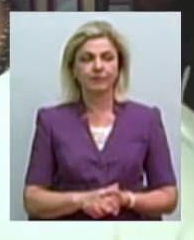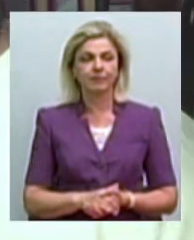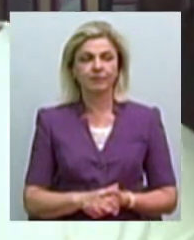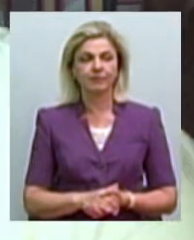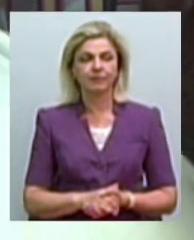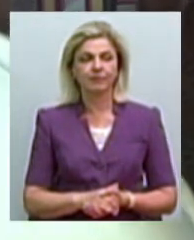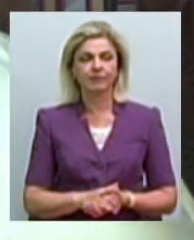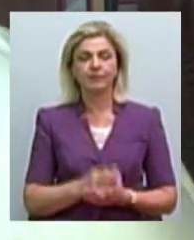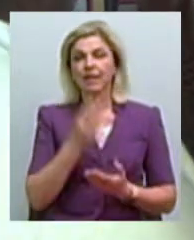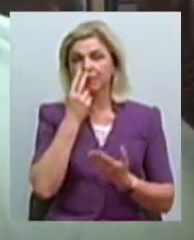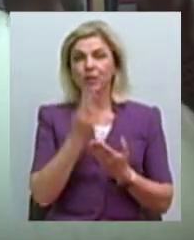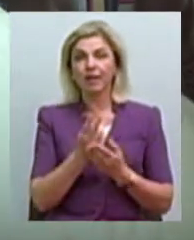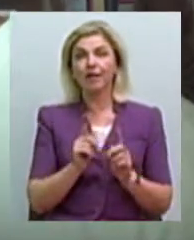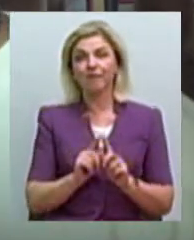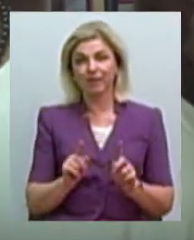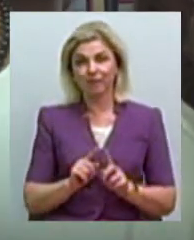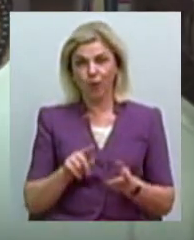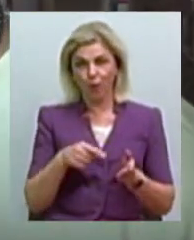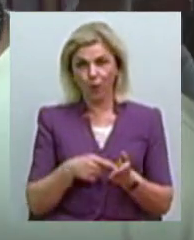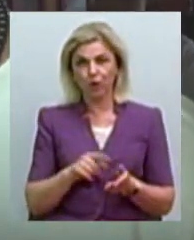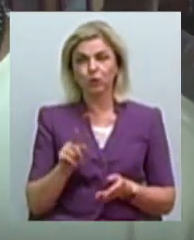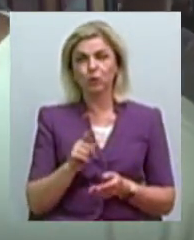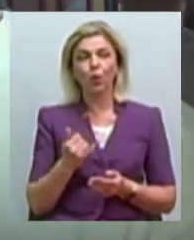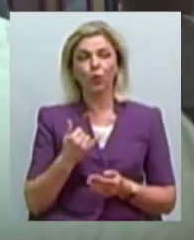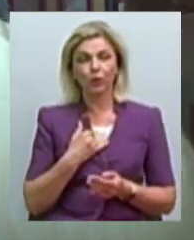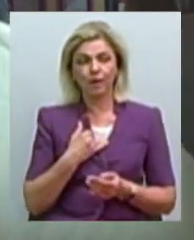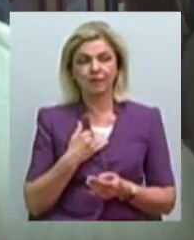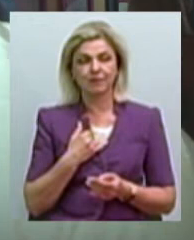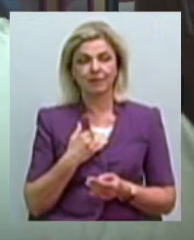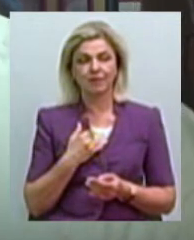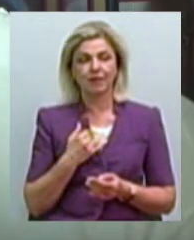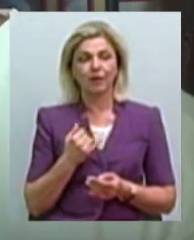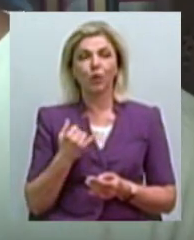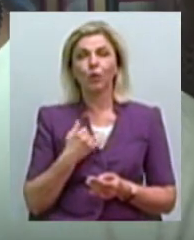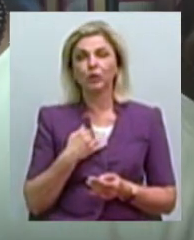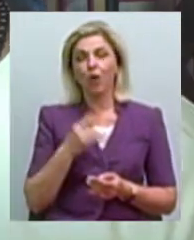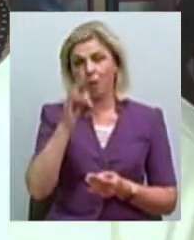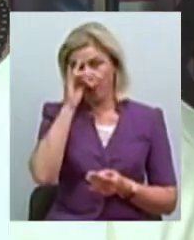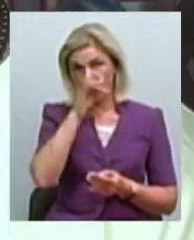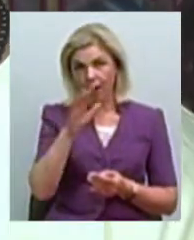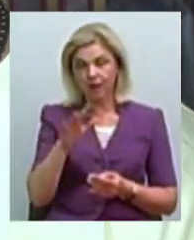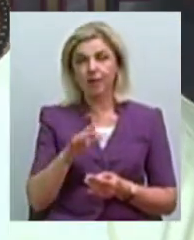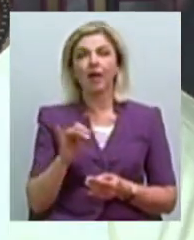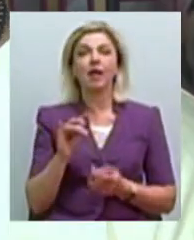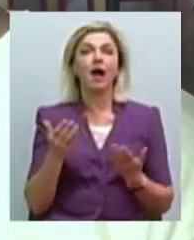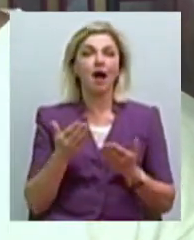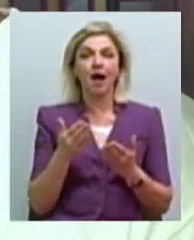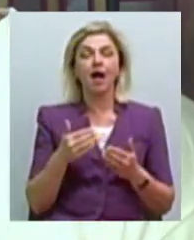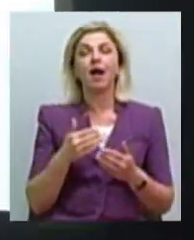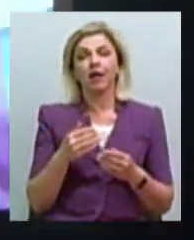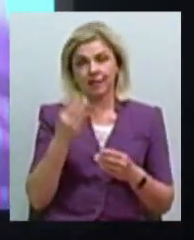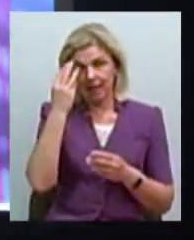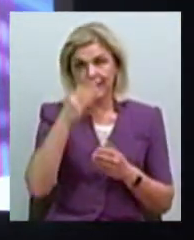Смотрели фишки города, что у нас пользуется. Дивились фішки міста, що в нас популярне. Яка тенденція?